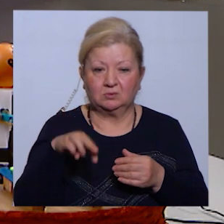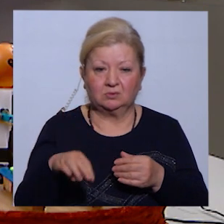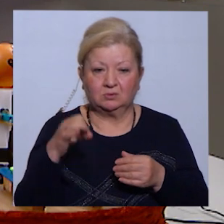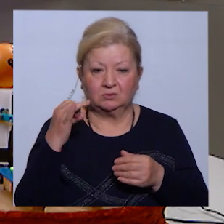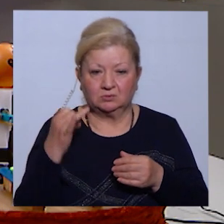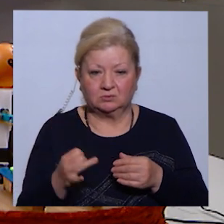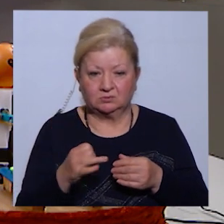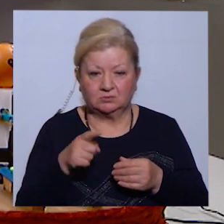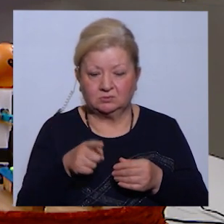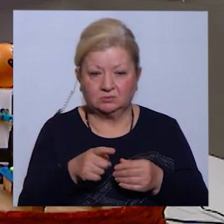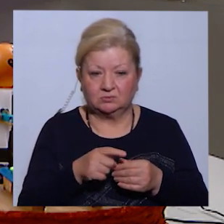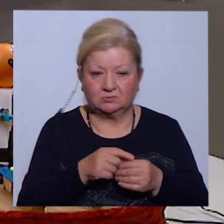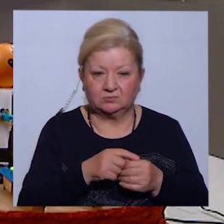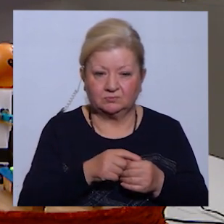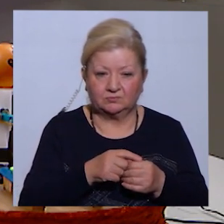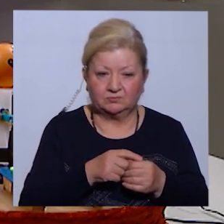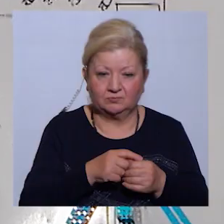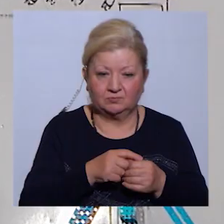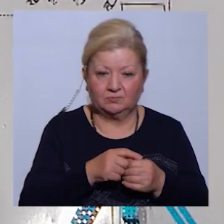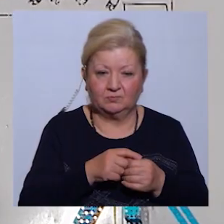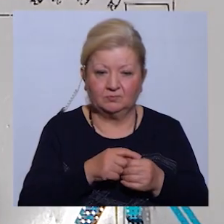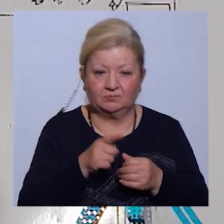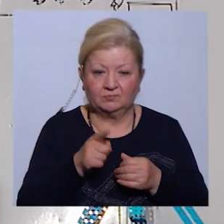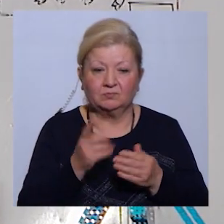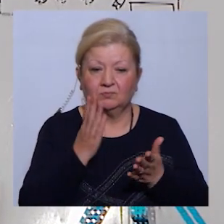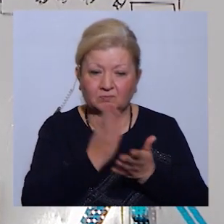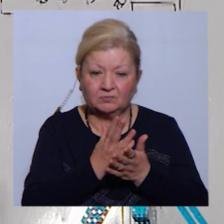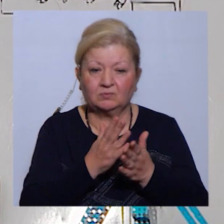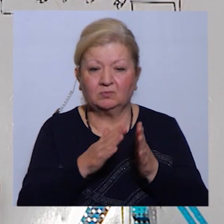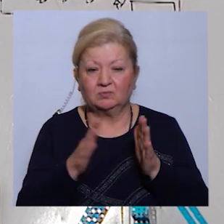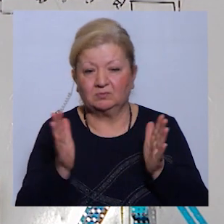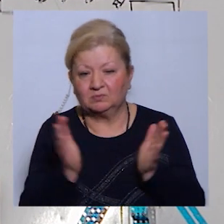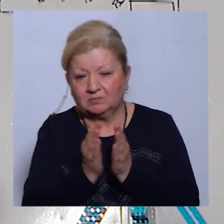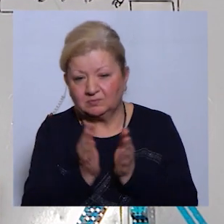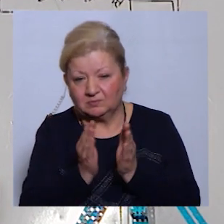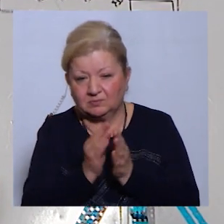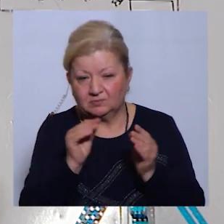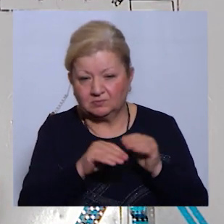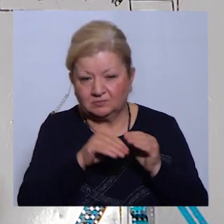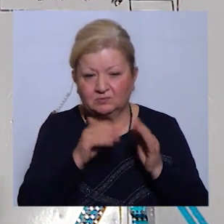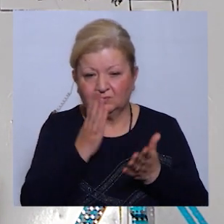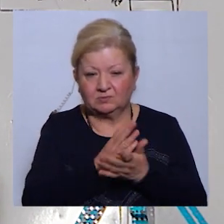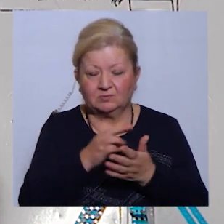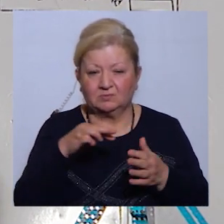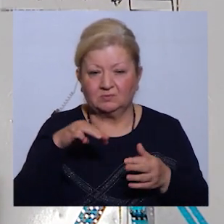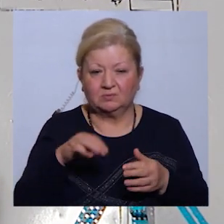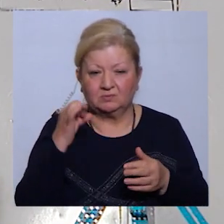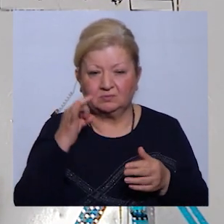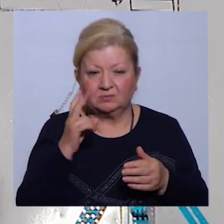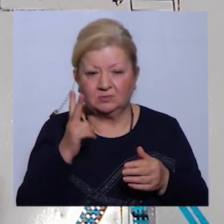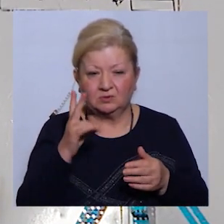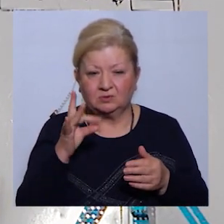პრაქტიკაში უფრო პატარა ტევადობები გამოიყენება, ასე ვთქვათ, მიკროფარადები,